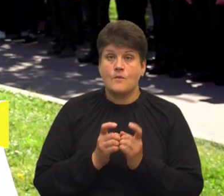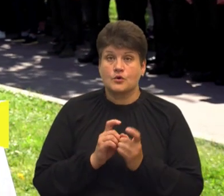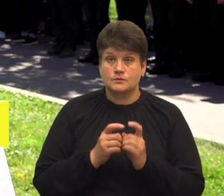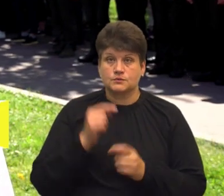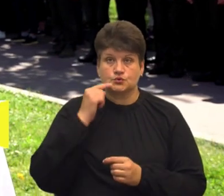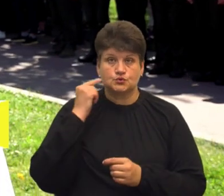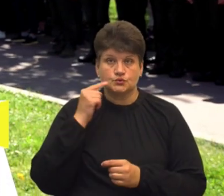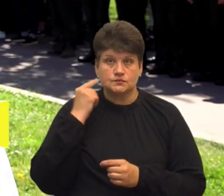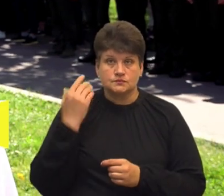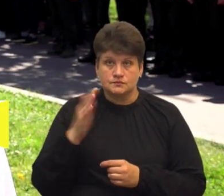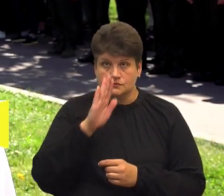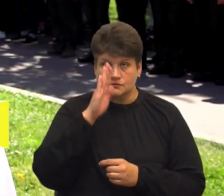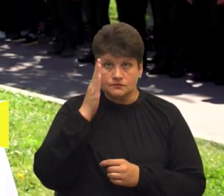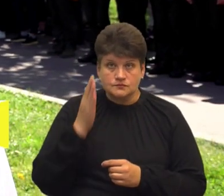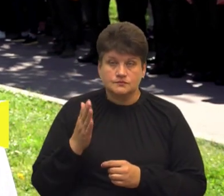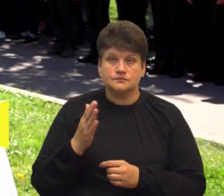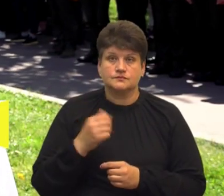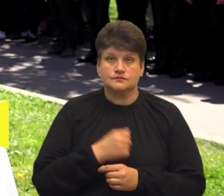Ми повинні